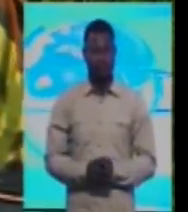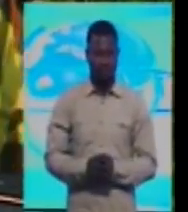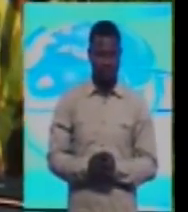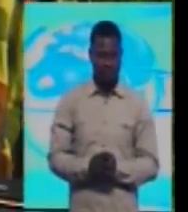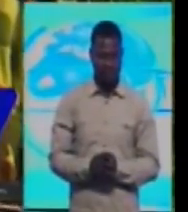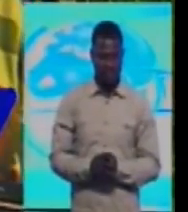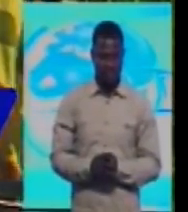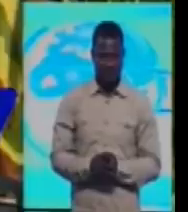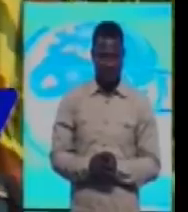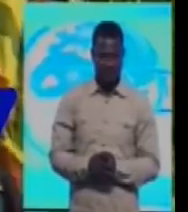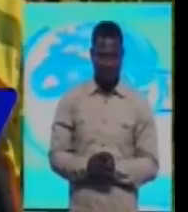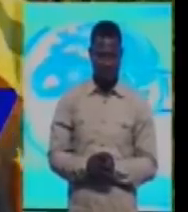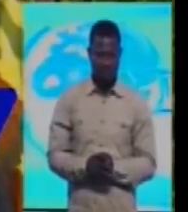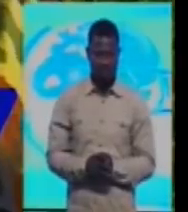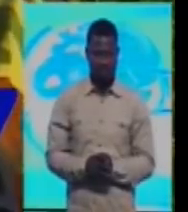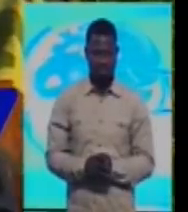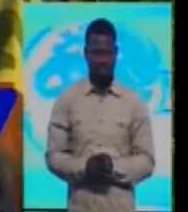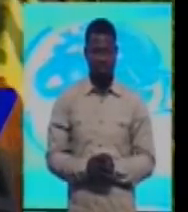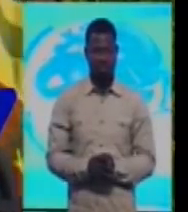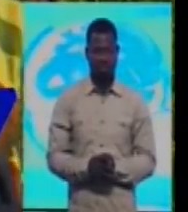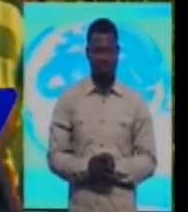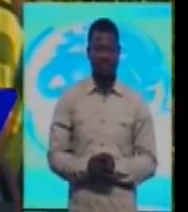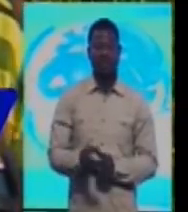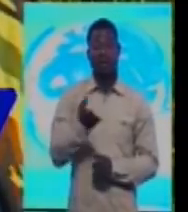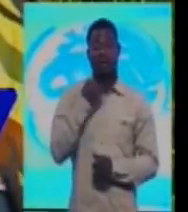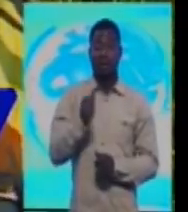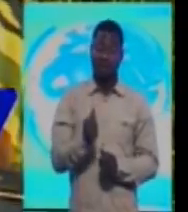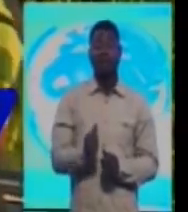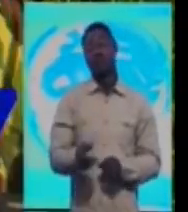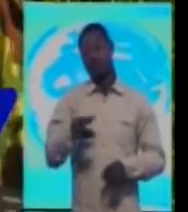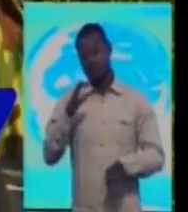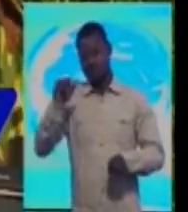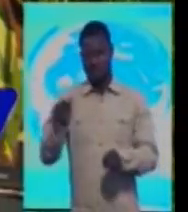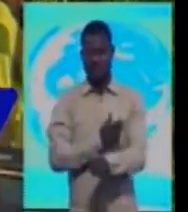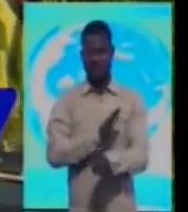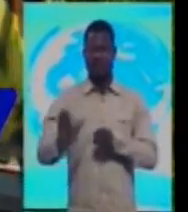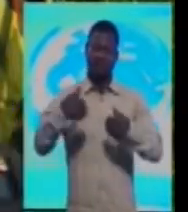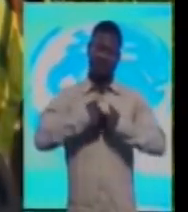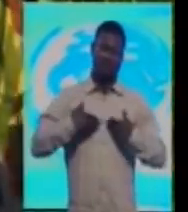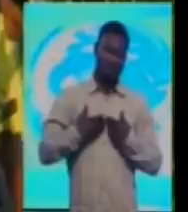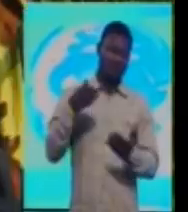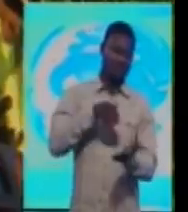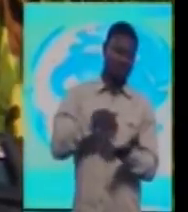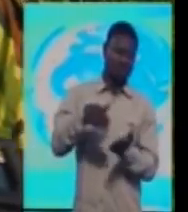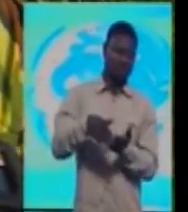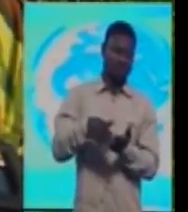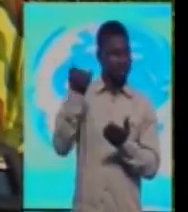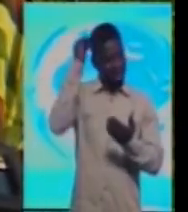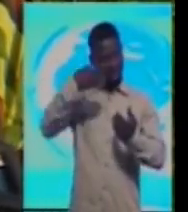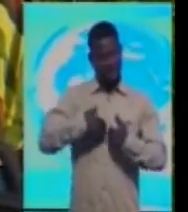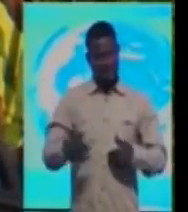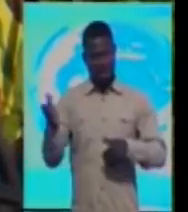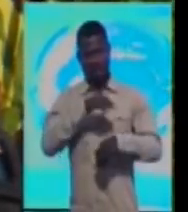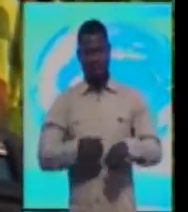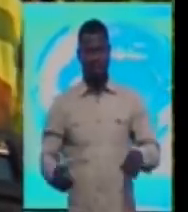hydrique, bon, c'est lié aussi au piétinement des animaux. Souvent, je vous ai bien dit qu'il y a des bergers qui sont